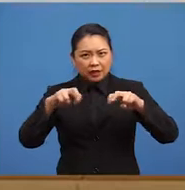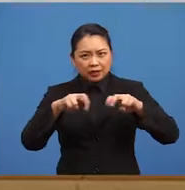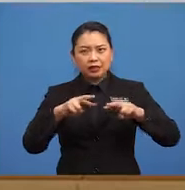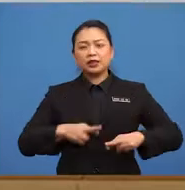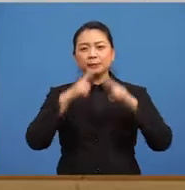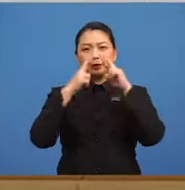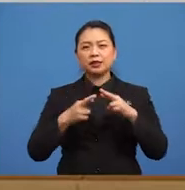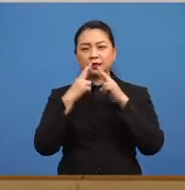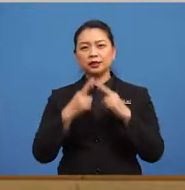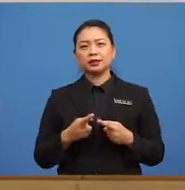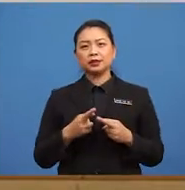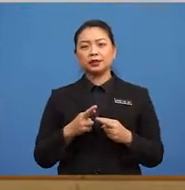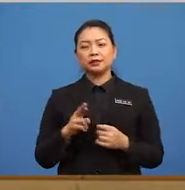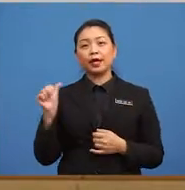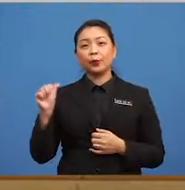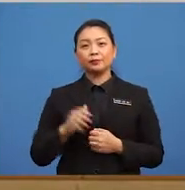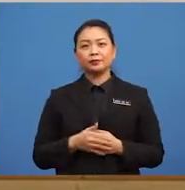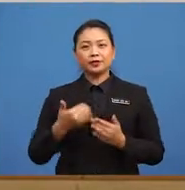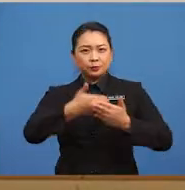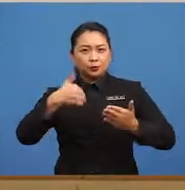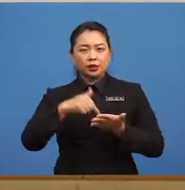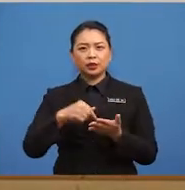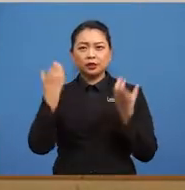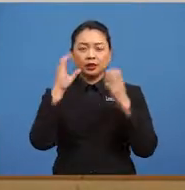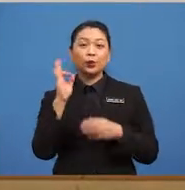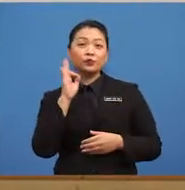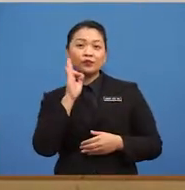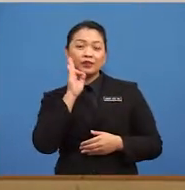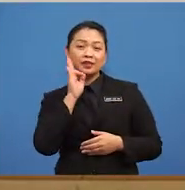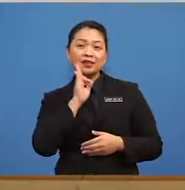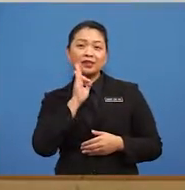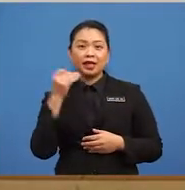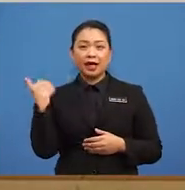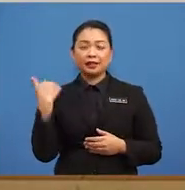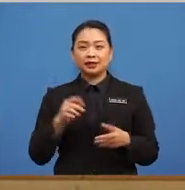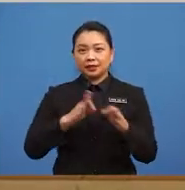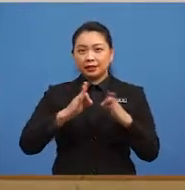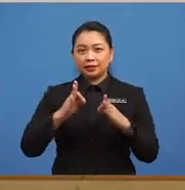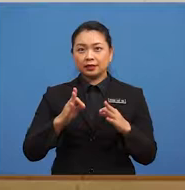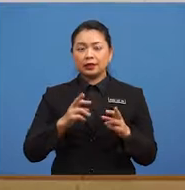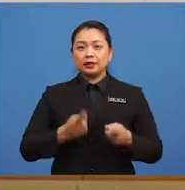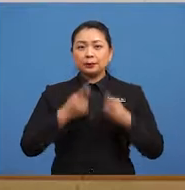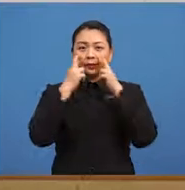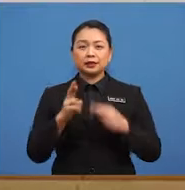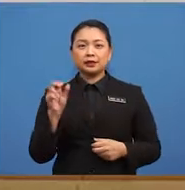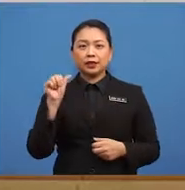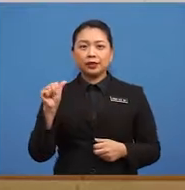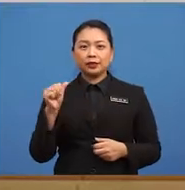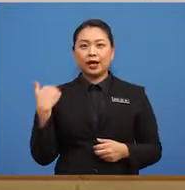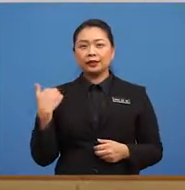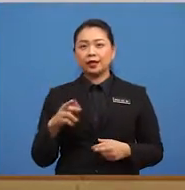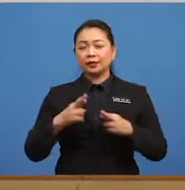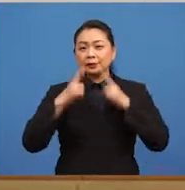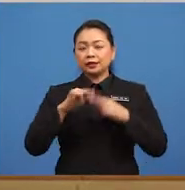Bismillahirrahmanirrahim. Assalamualaikum warahmatullahi wabarakatuh dan selamat sejahtera. Hai, apa khabar semua?